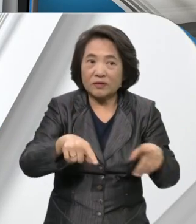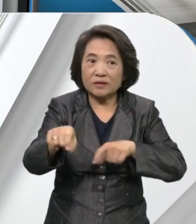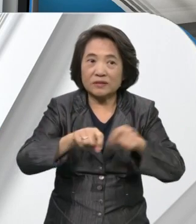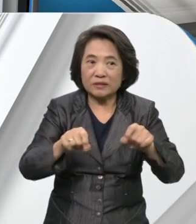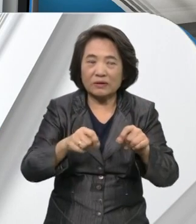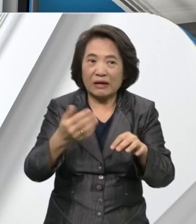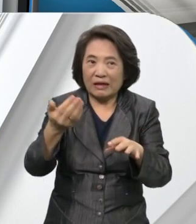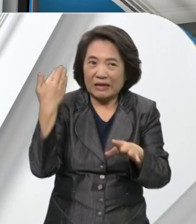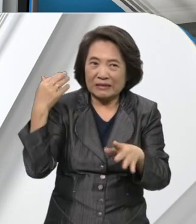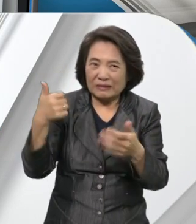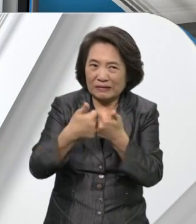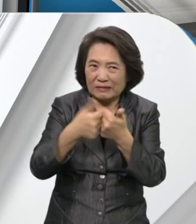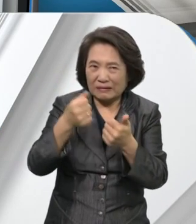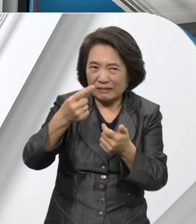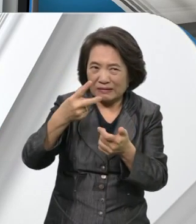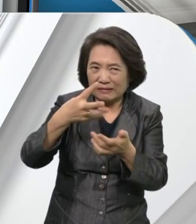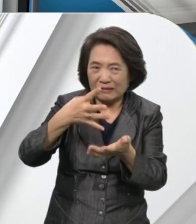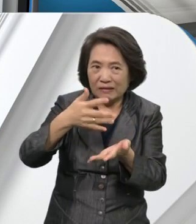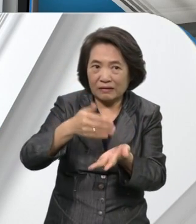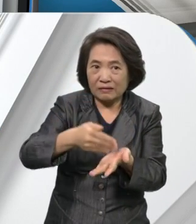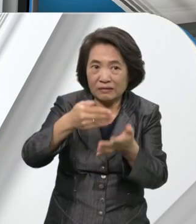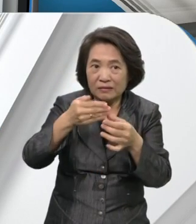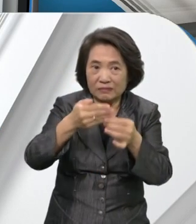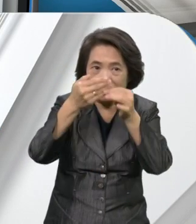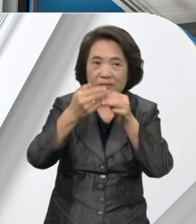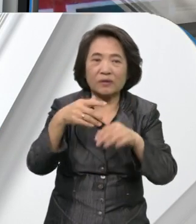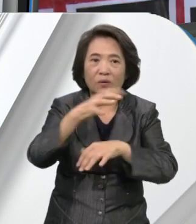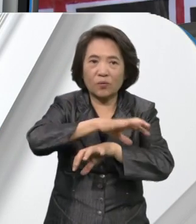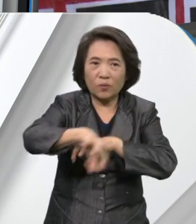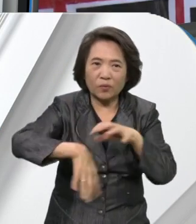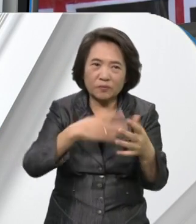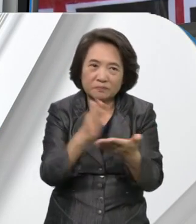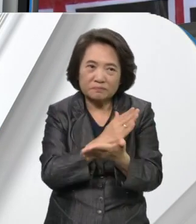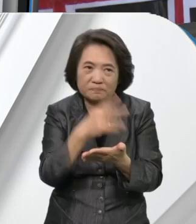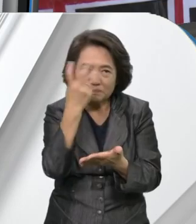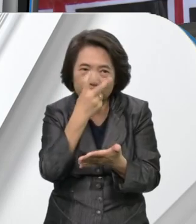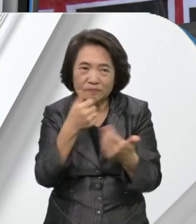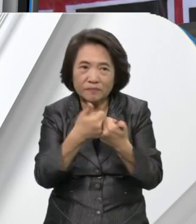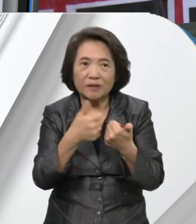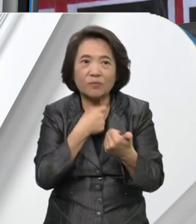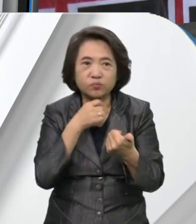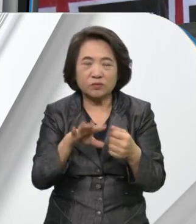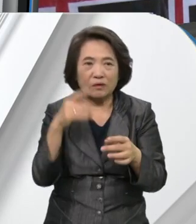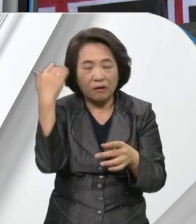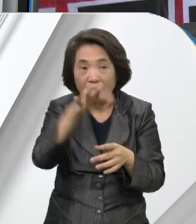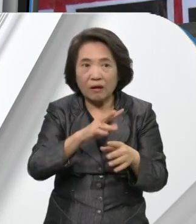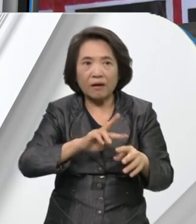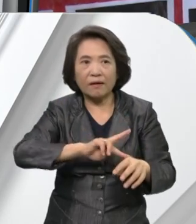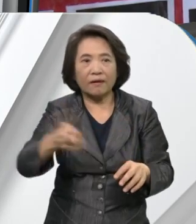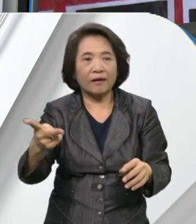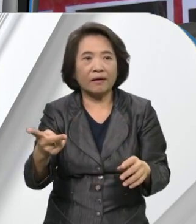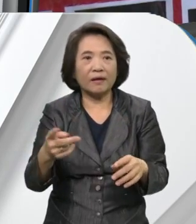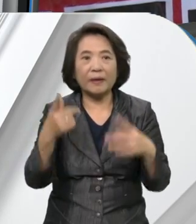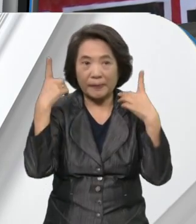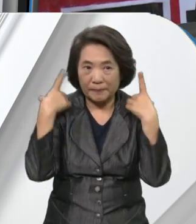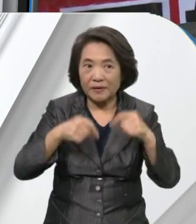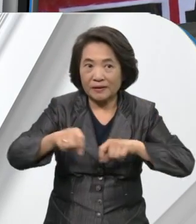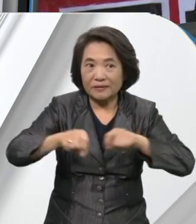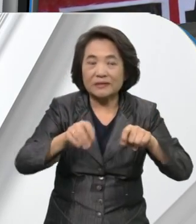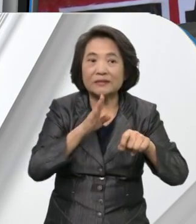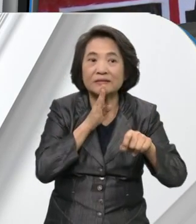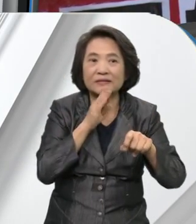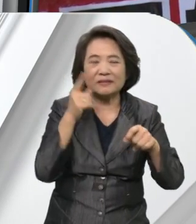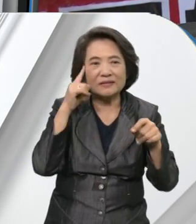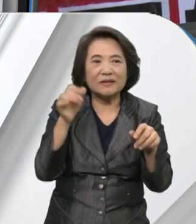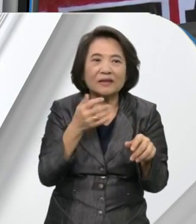法院于九三站土围拓宽了物业提交牌的环境察觉分析审查，出现重大转变。现在规划